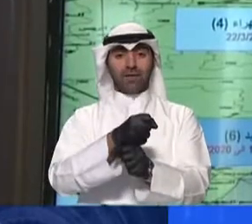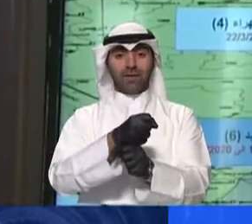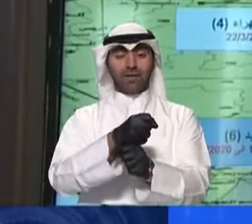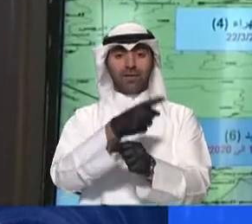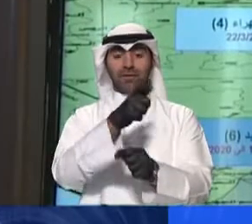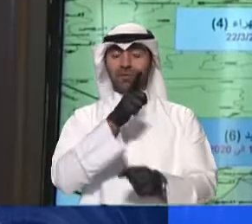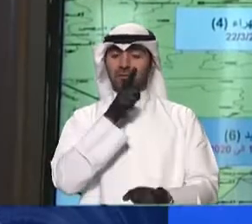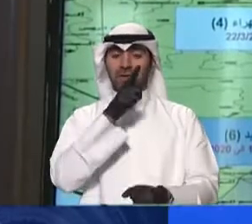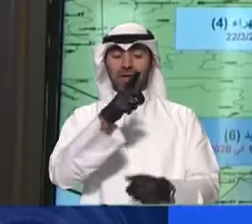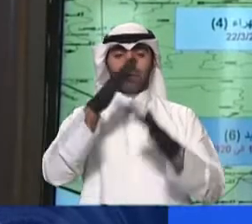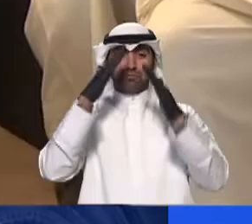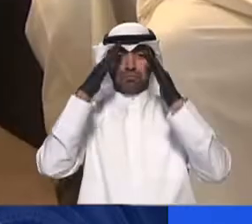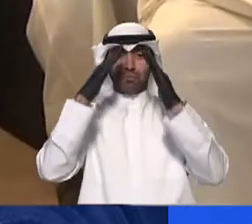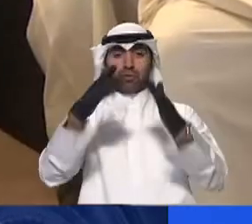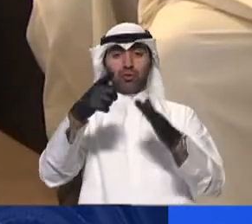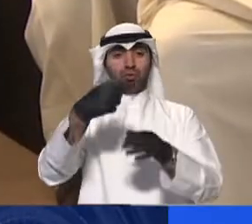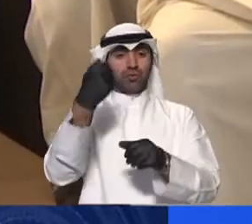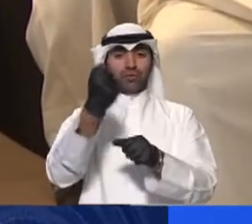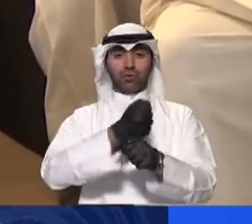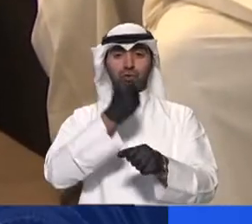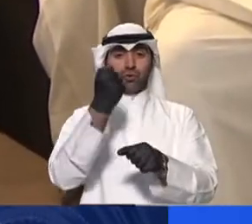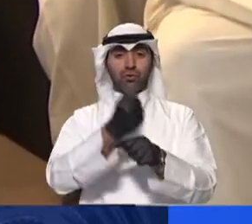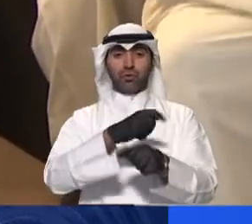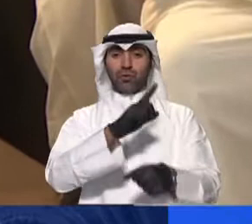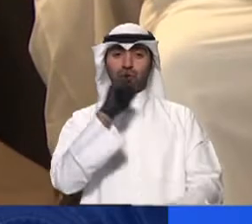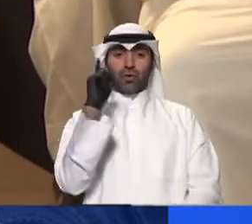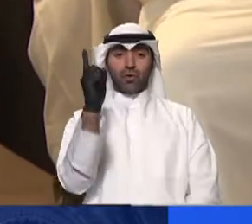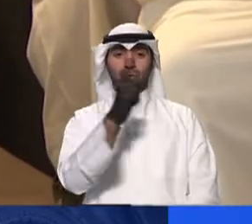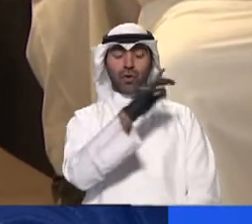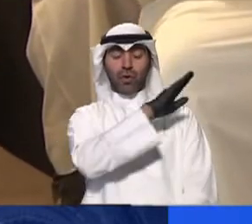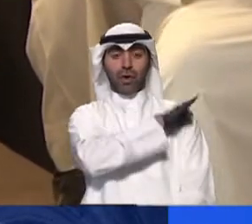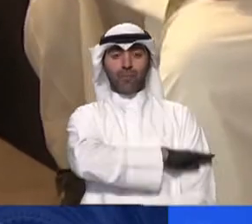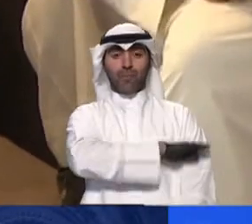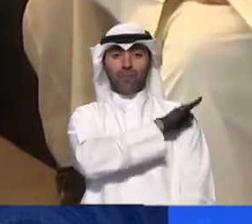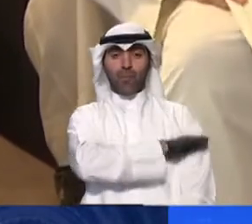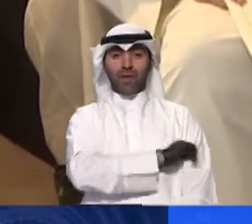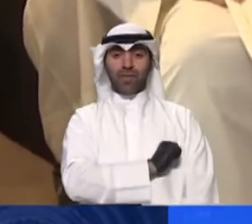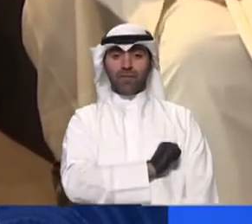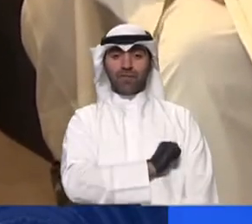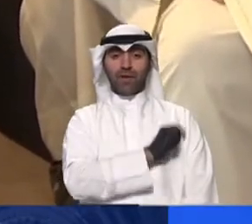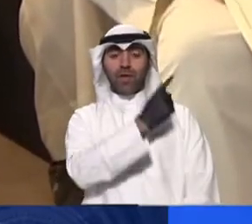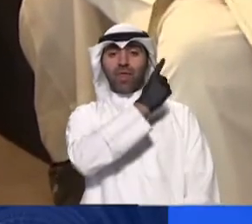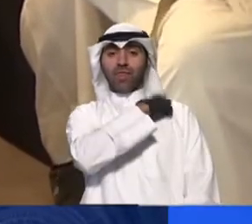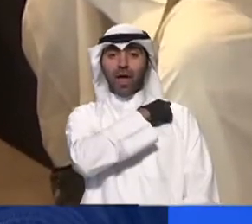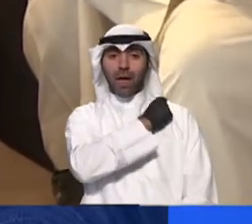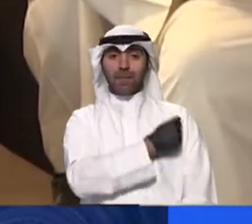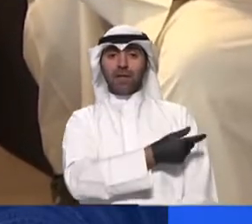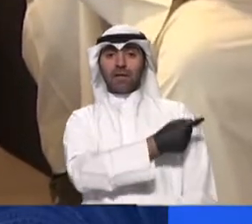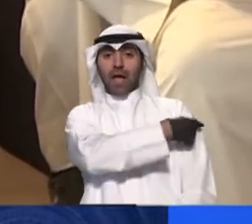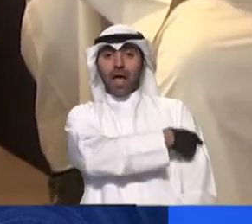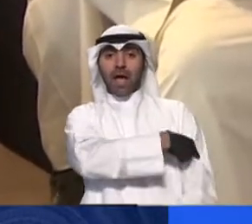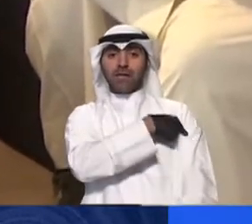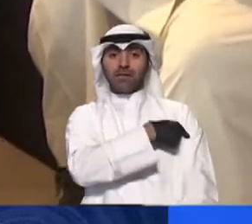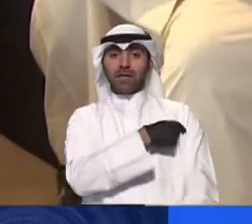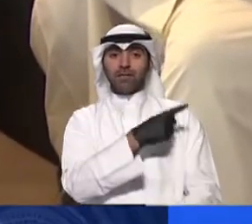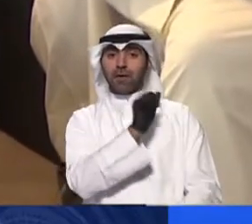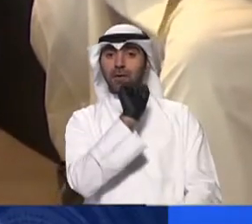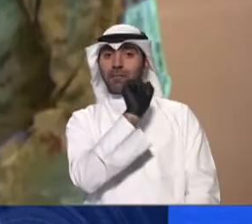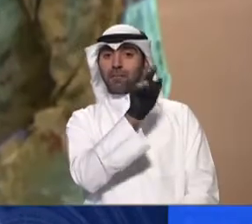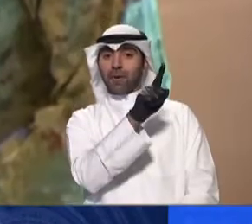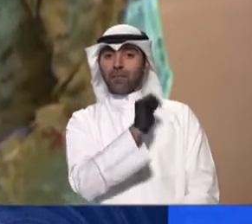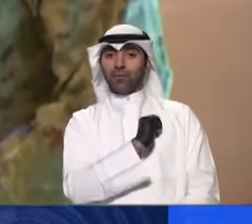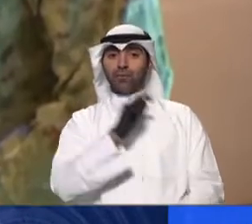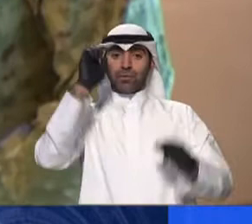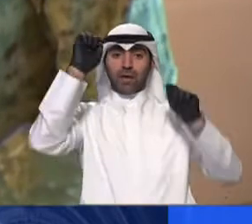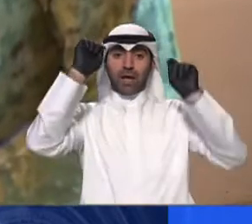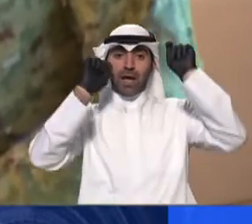ورعاهما لأبنائهما قادة وضباطا وأفرادا من منتسبي الحرس الوطني، وذلك بمناسبة حلول